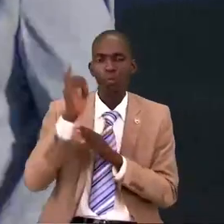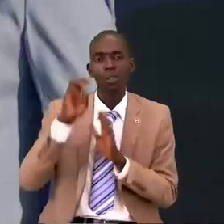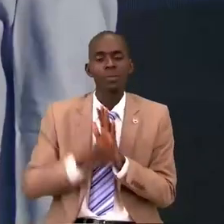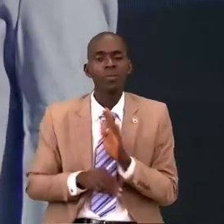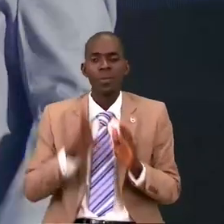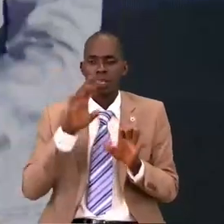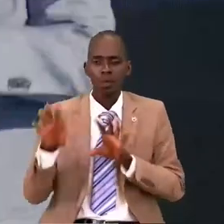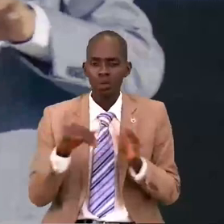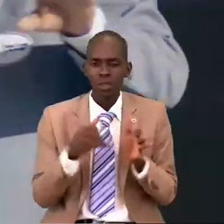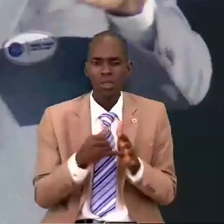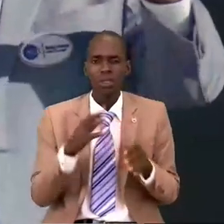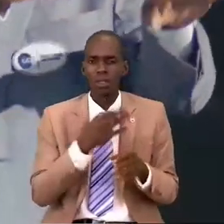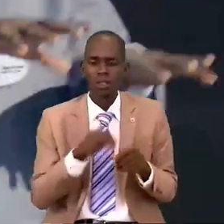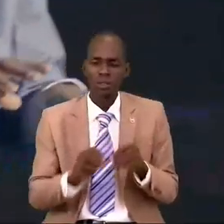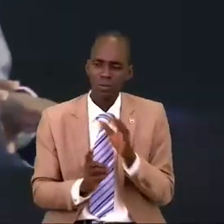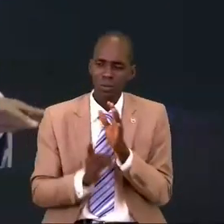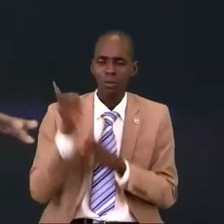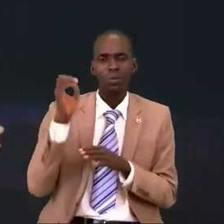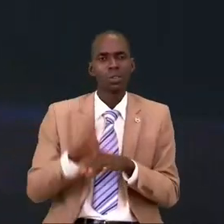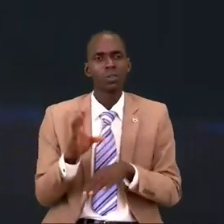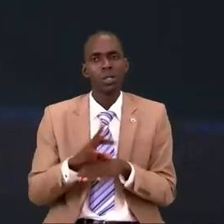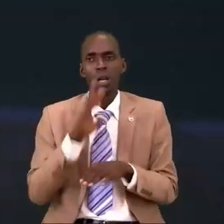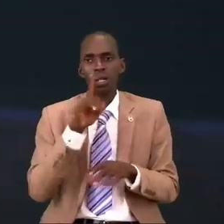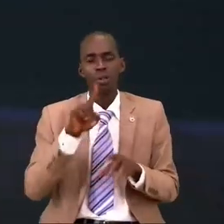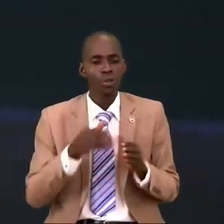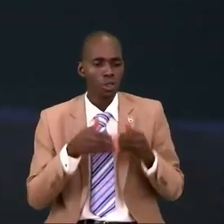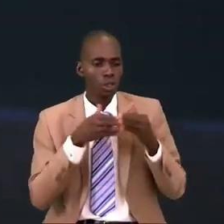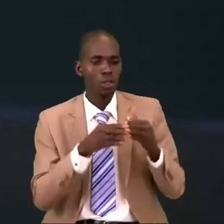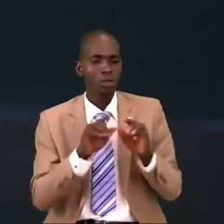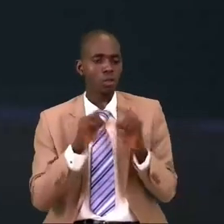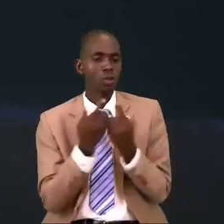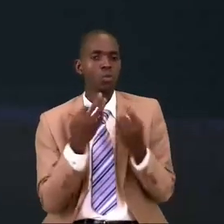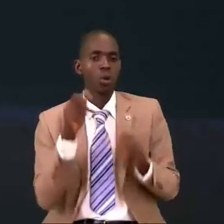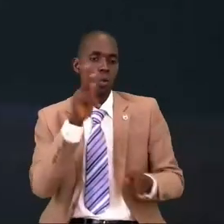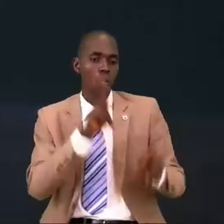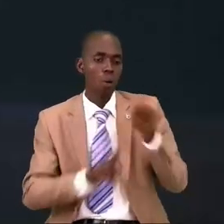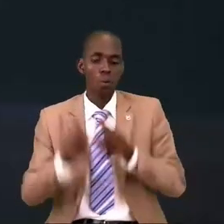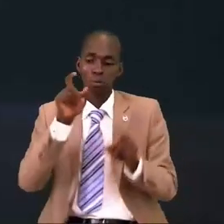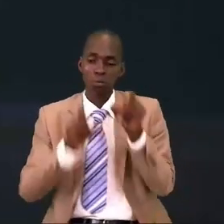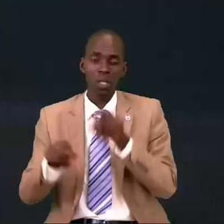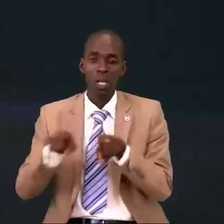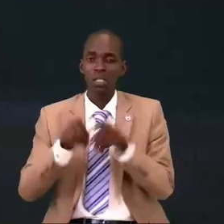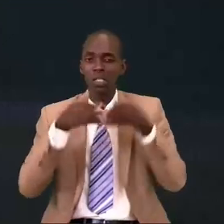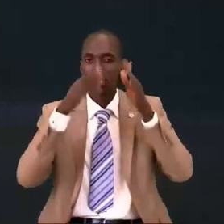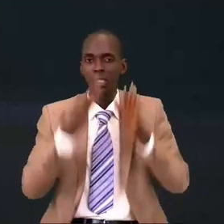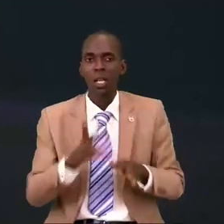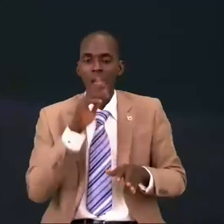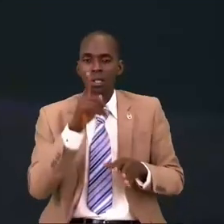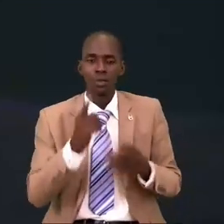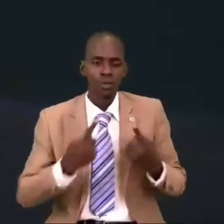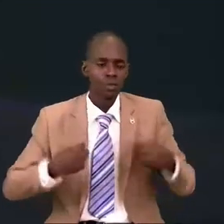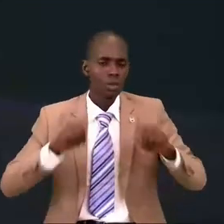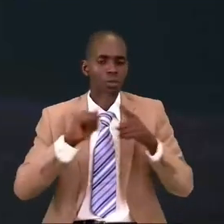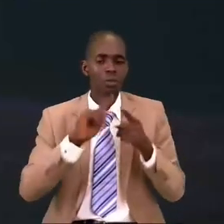tant que leader? Est-ce que tu t'efforces pour la maîtrise dans nos vies, dans nos ministères? Ce que nous devons